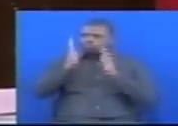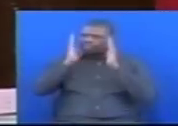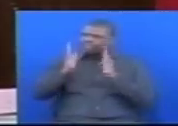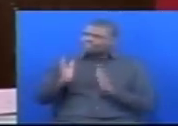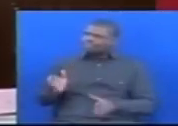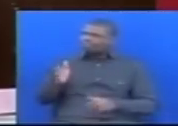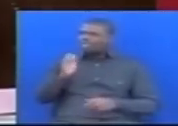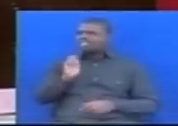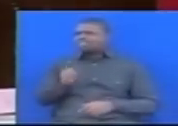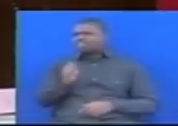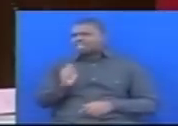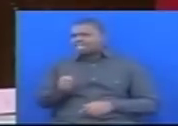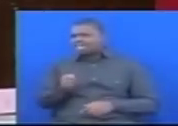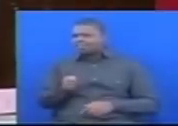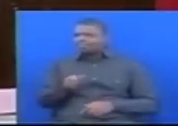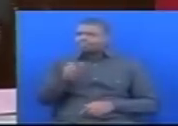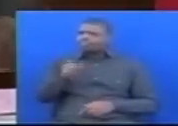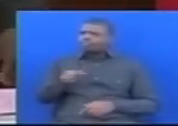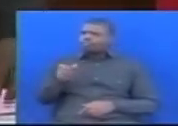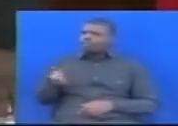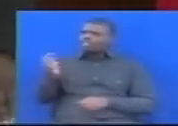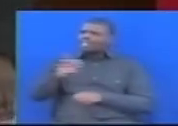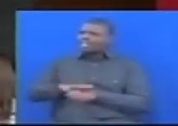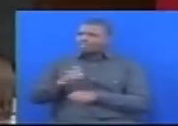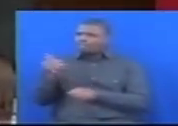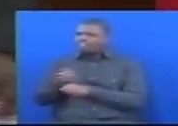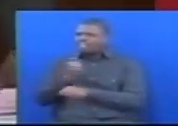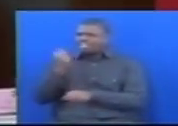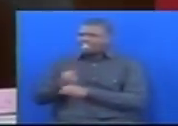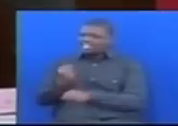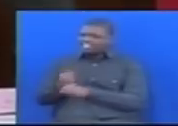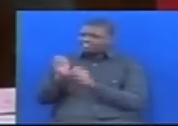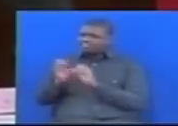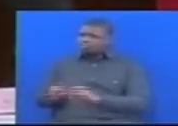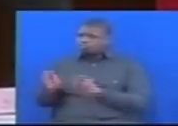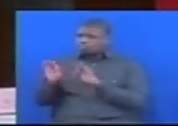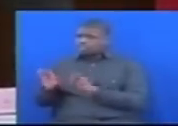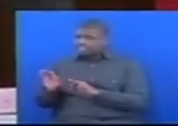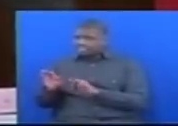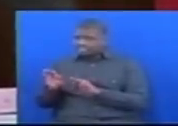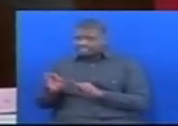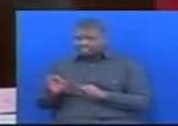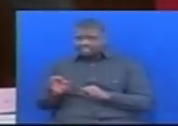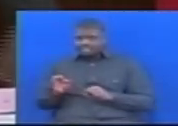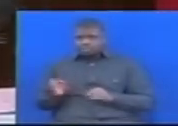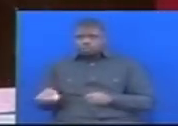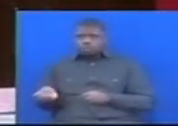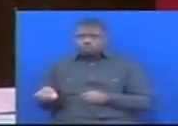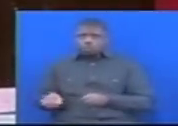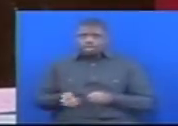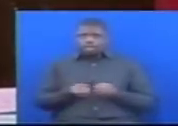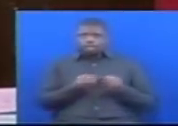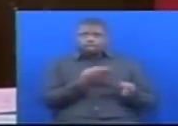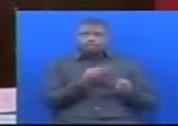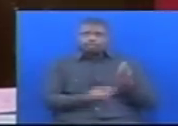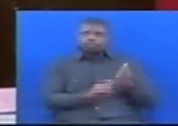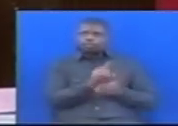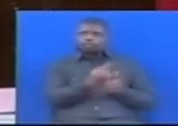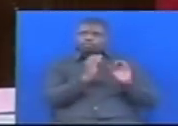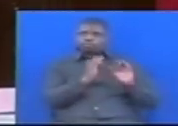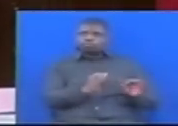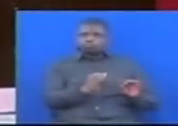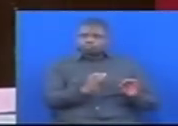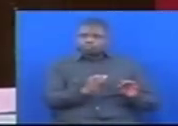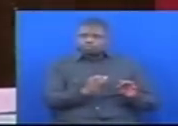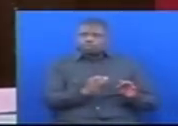Speaker, ili wataalamu waweze kufanya kazi zao vizuri na watoe matokeo yanayostahili, wanapaswa